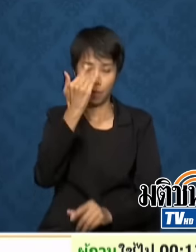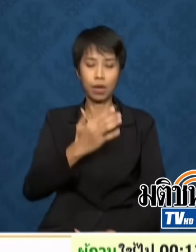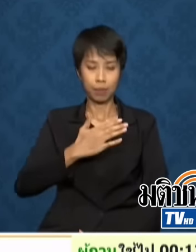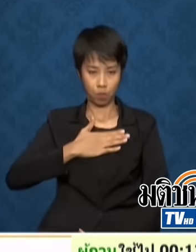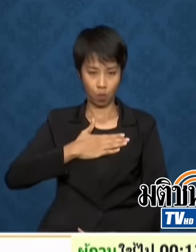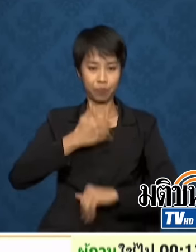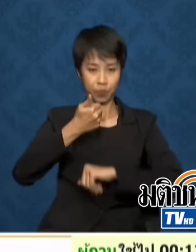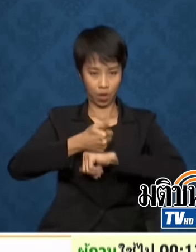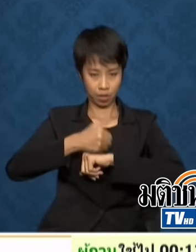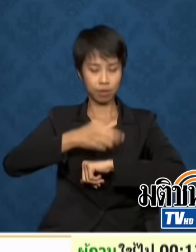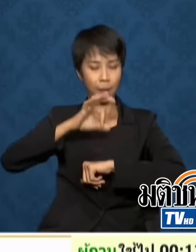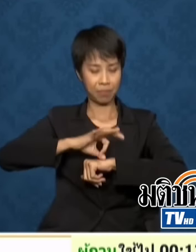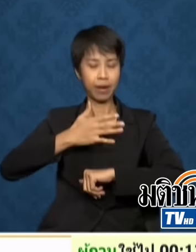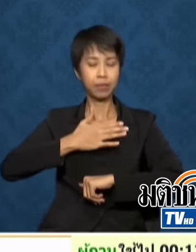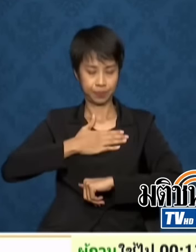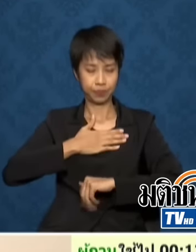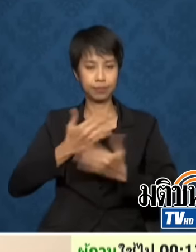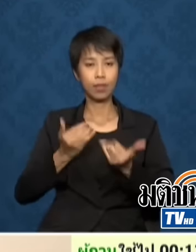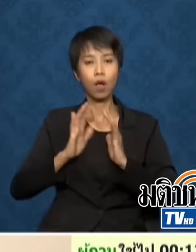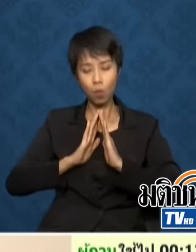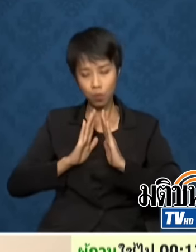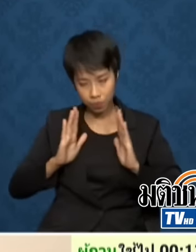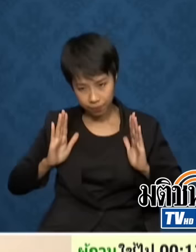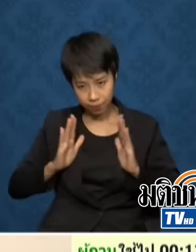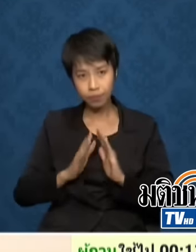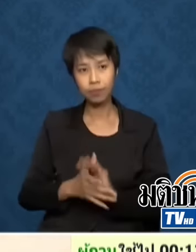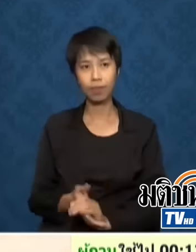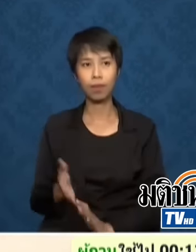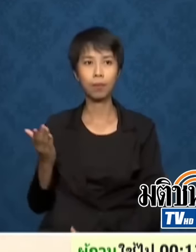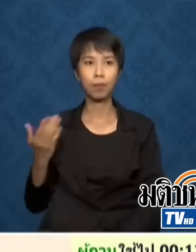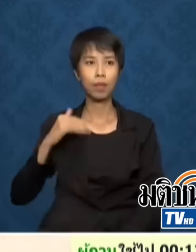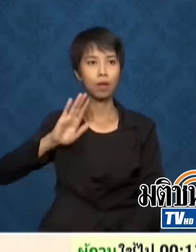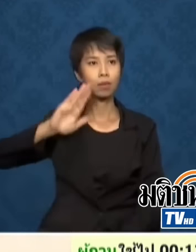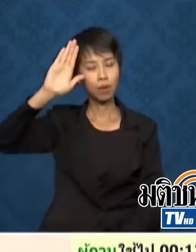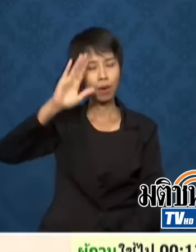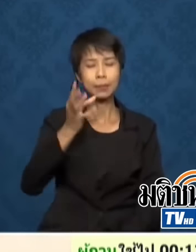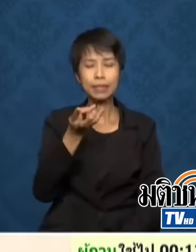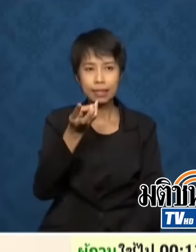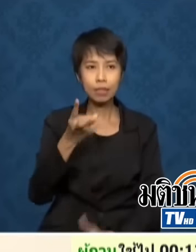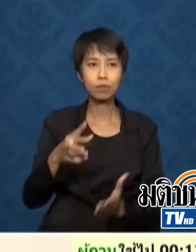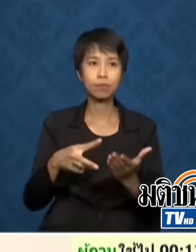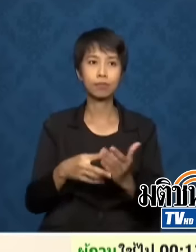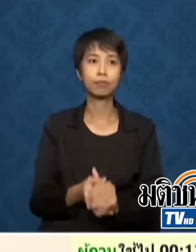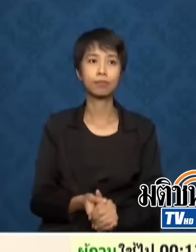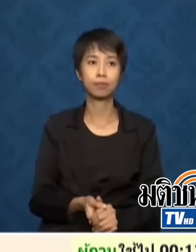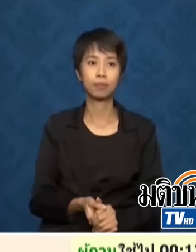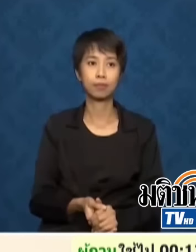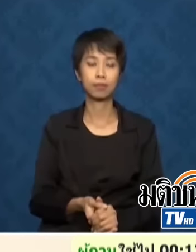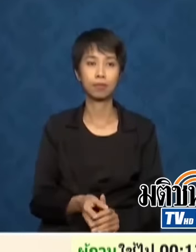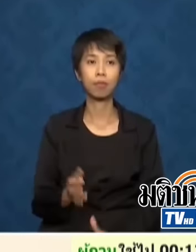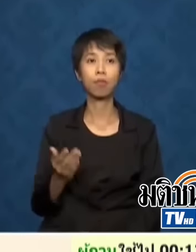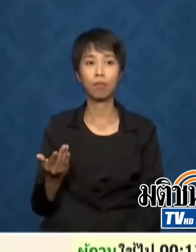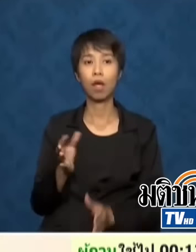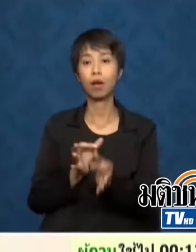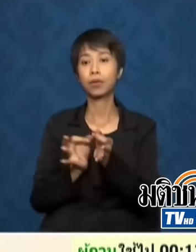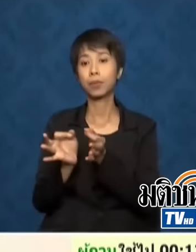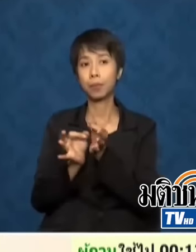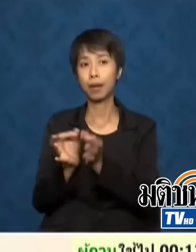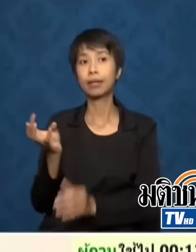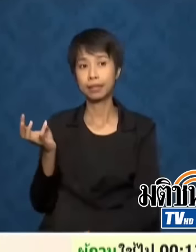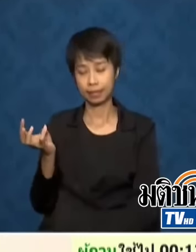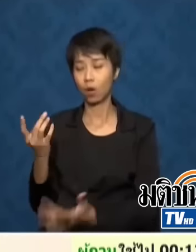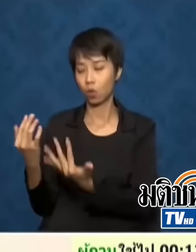ครับขอบพระคุณมากครับ ท่านประธานสั้นๆนิดเดียวครับขออนุญาตครับท่านประธานครับ ครับขอบขอบพระคุณเดี๋ยวผมขอชี้แจงนิดเดียวเดี๋ย